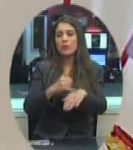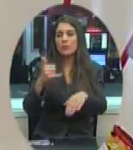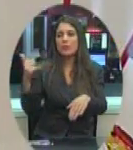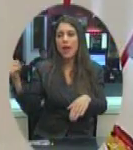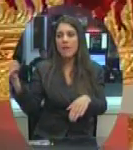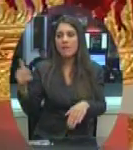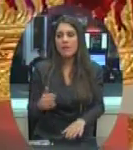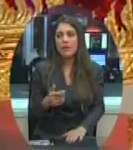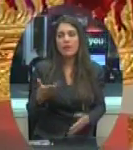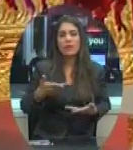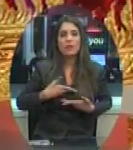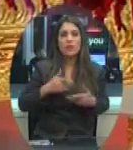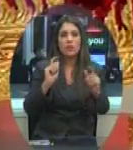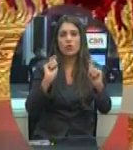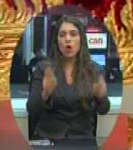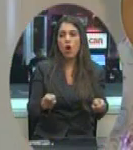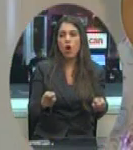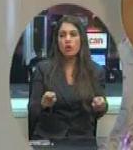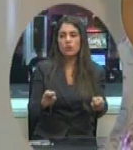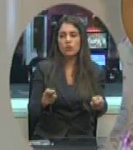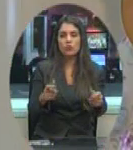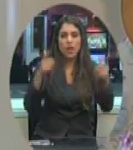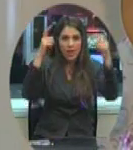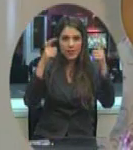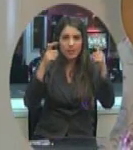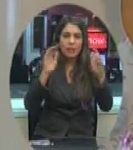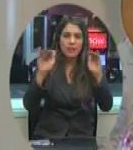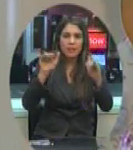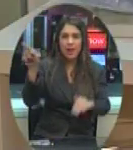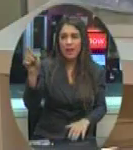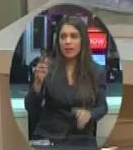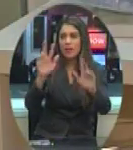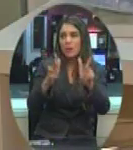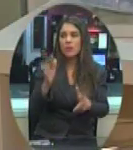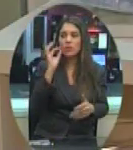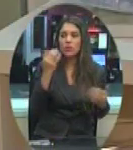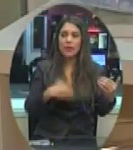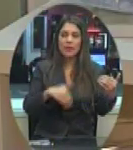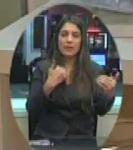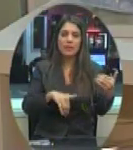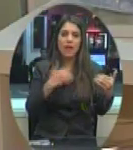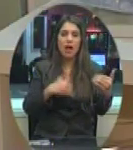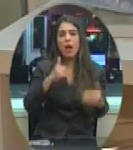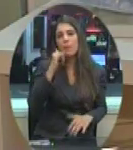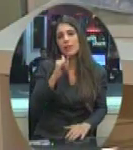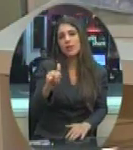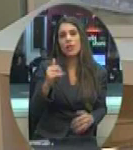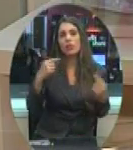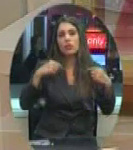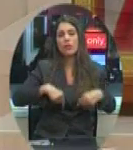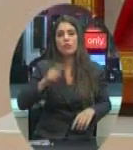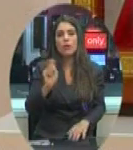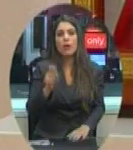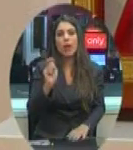שהוענקו על ידי יורש העצר מתאילנד, פסלון של אישה עם גיטרה עשוי פורצלן, מתנה של יושב ראש הפרלמנט